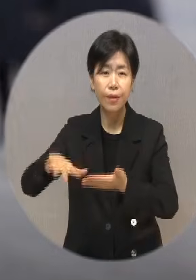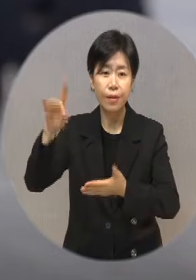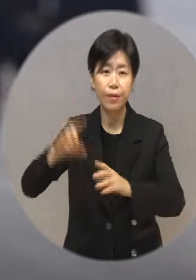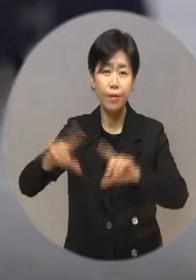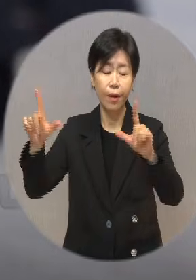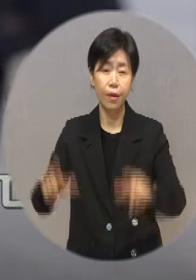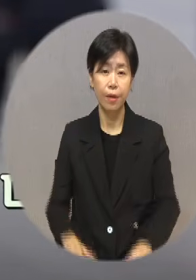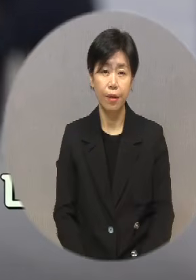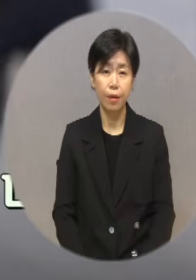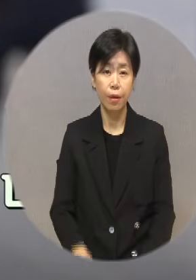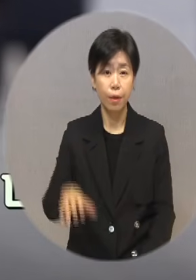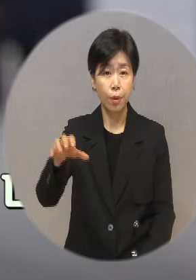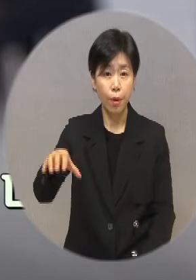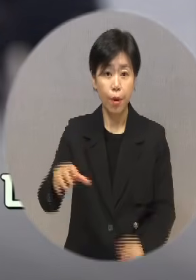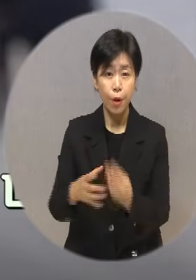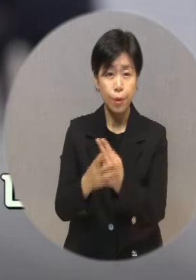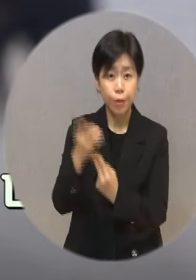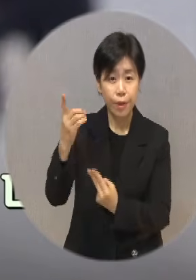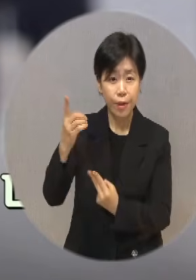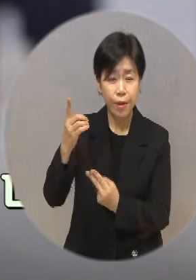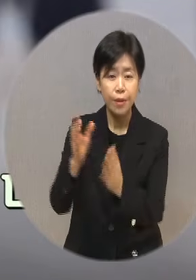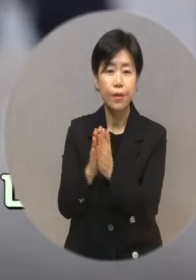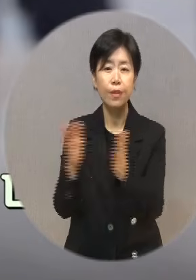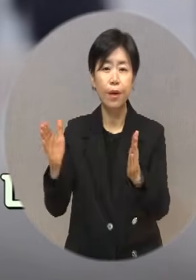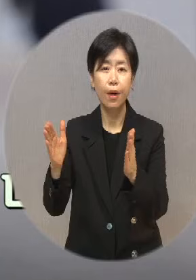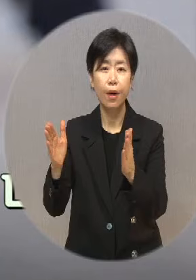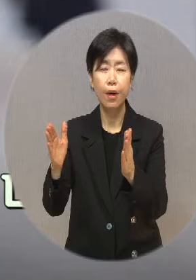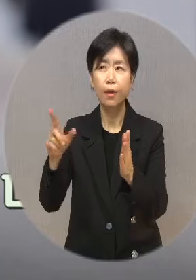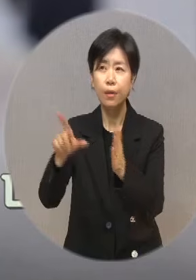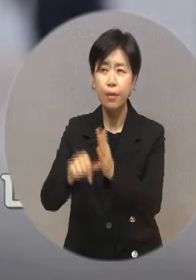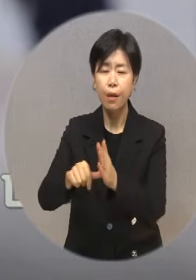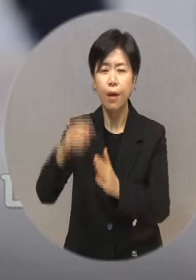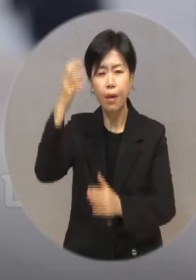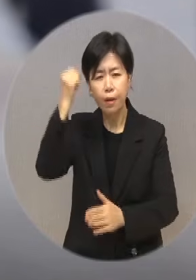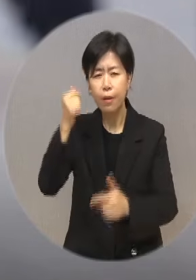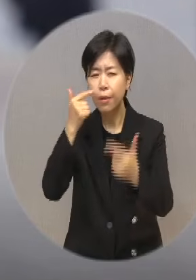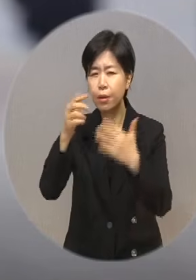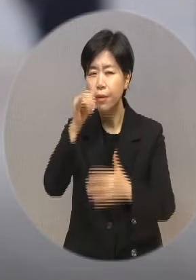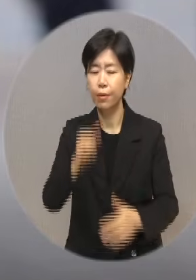배제다리는 통일을 맞은 독일 주민들의 발걸음을 아직도 기억하고 있습니다.